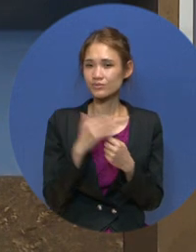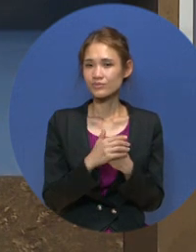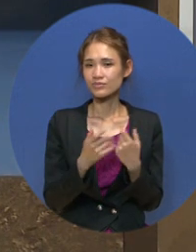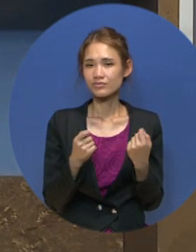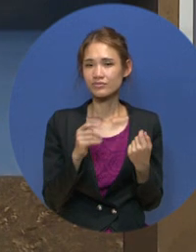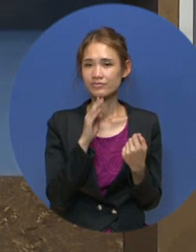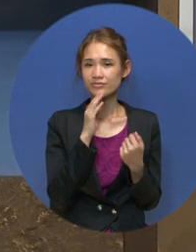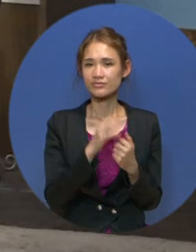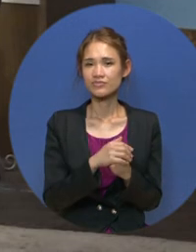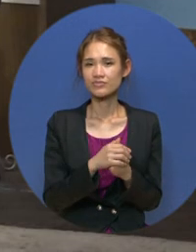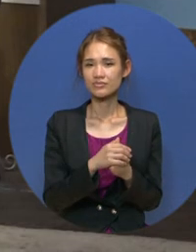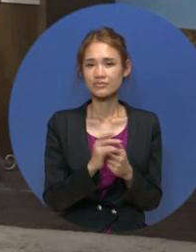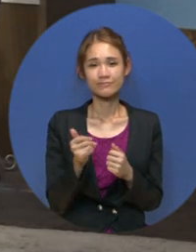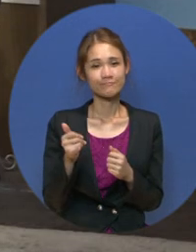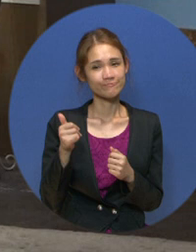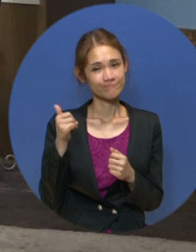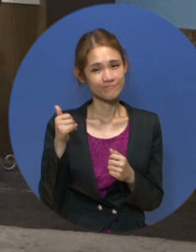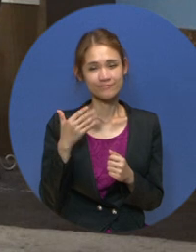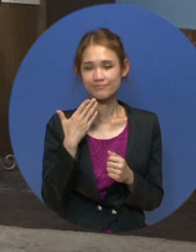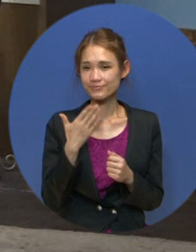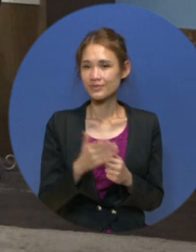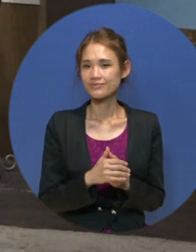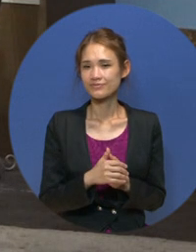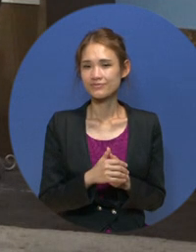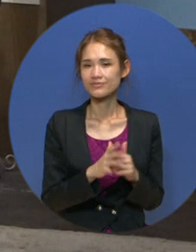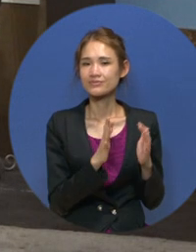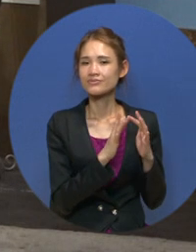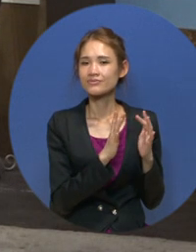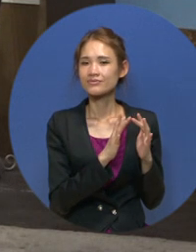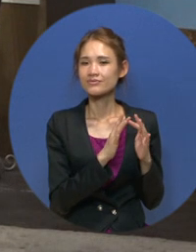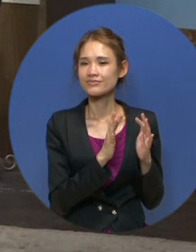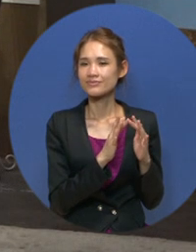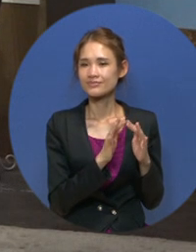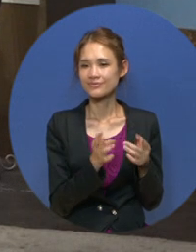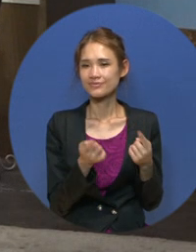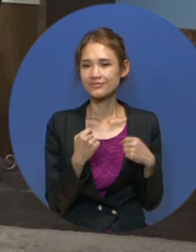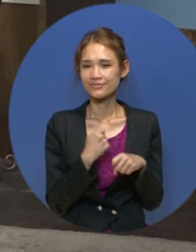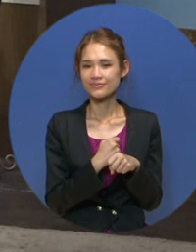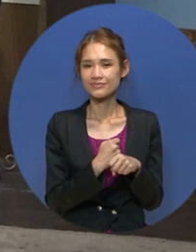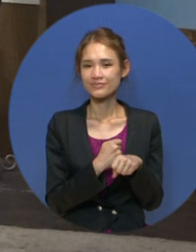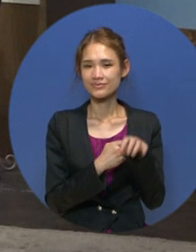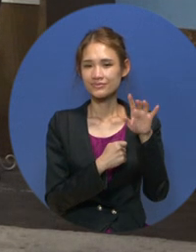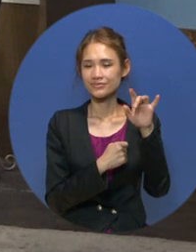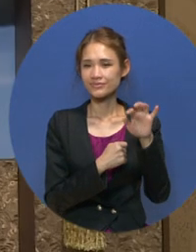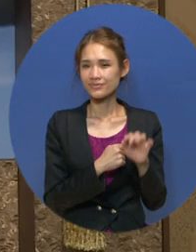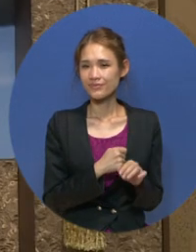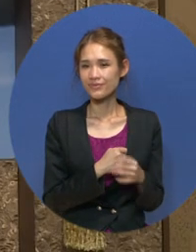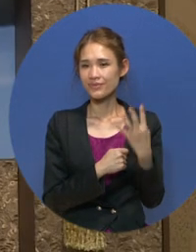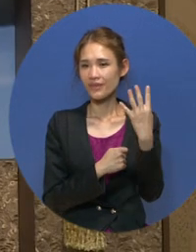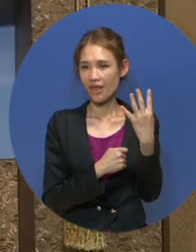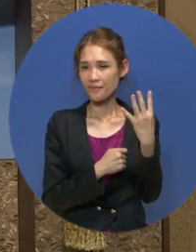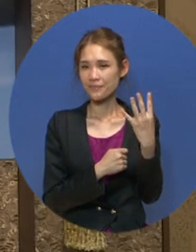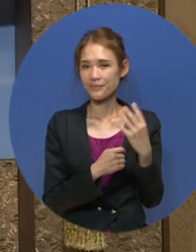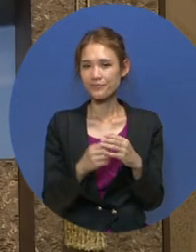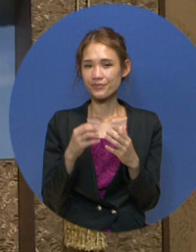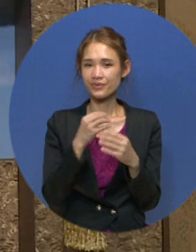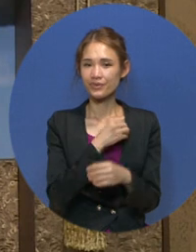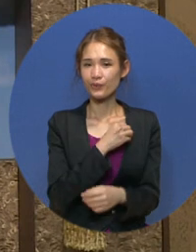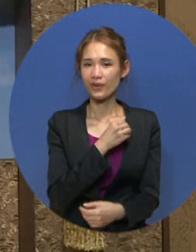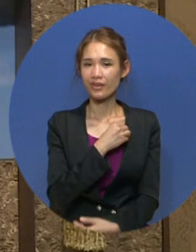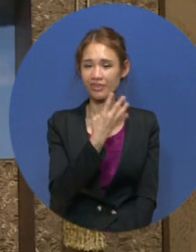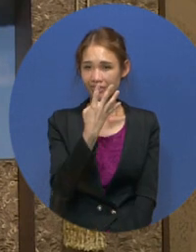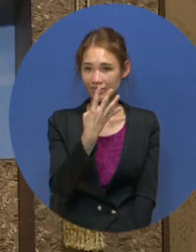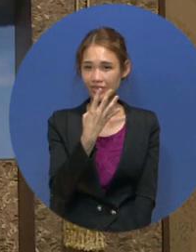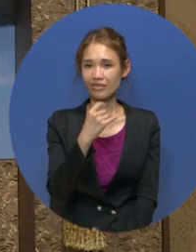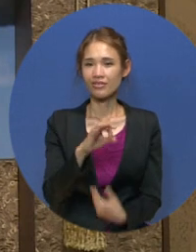맞습니다. 전화 한 통이시면 되고요. 모바일로 들어오셔서 클릭한 네 번이면은 회원 등록하시고 클릭한 네